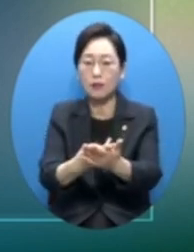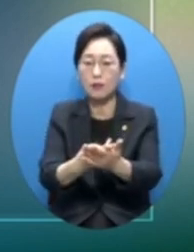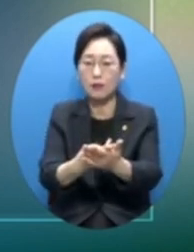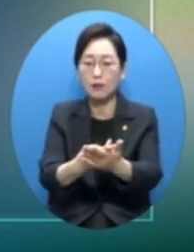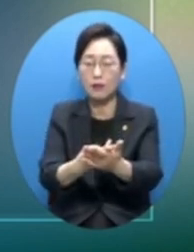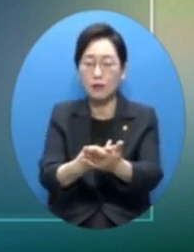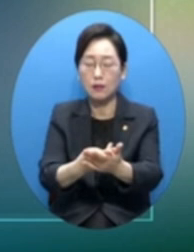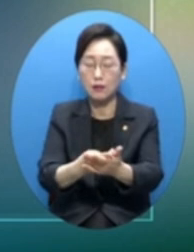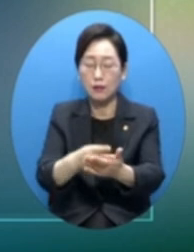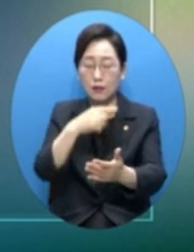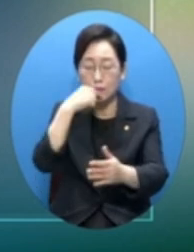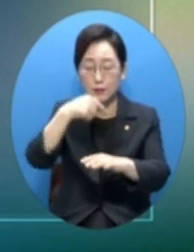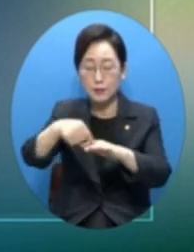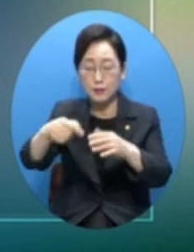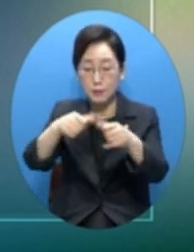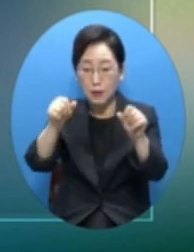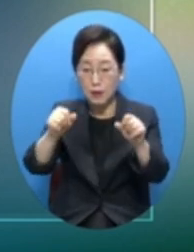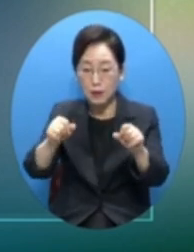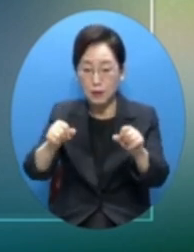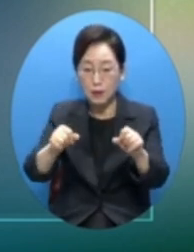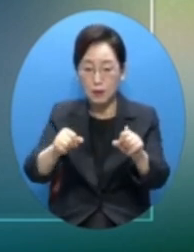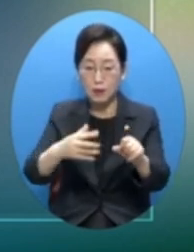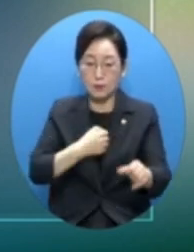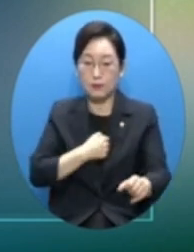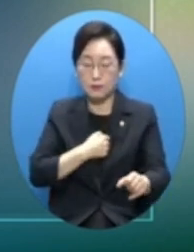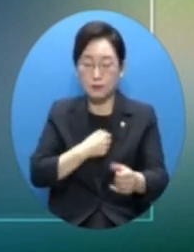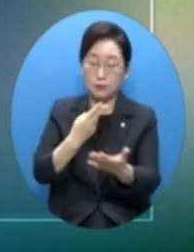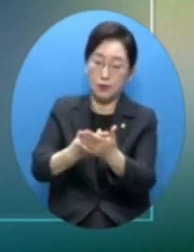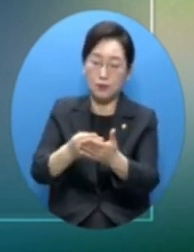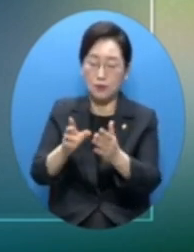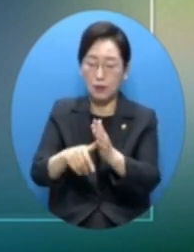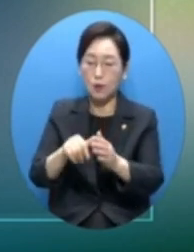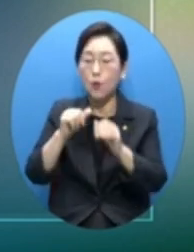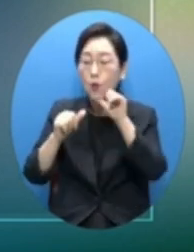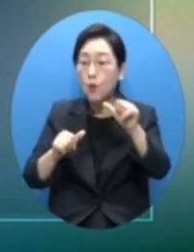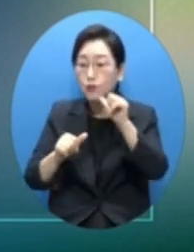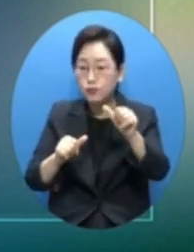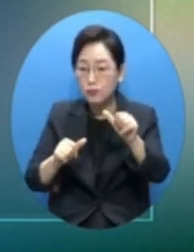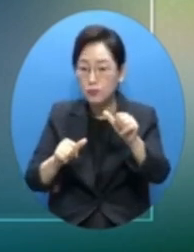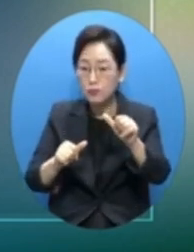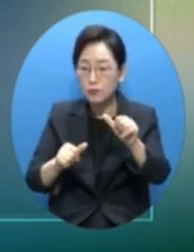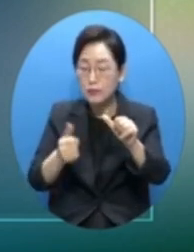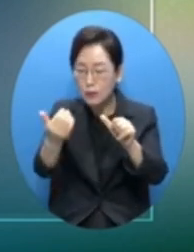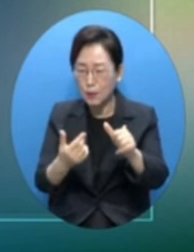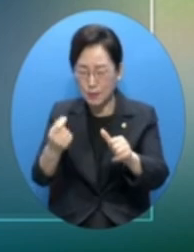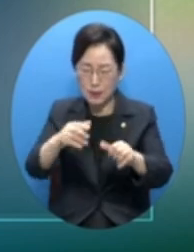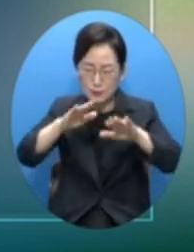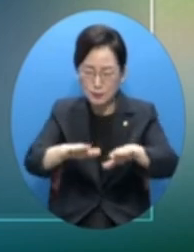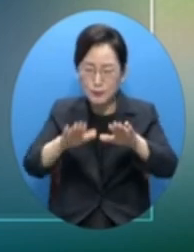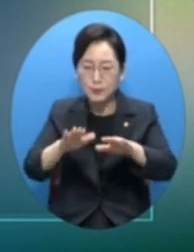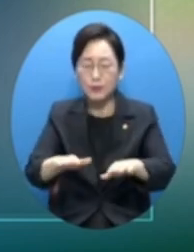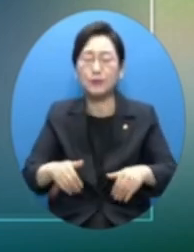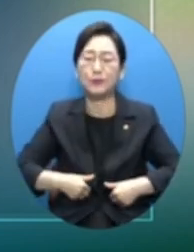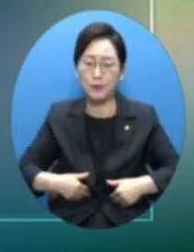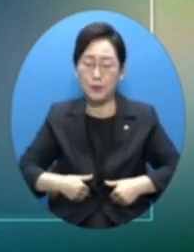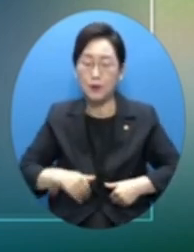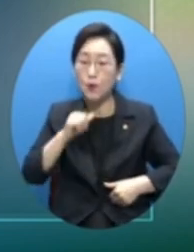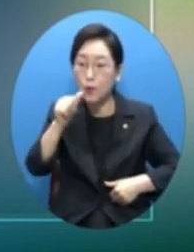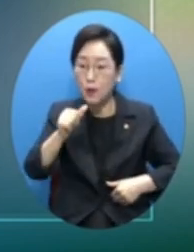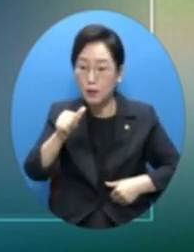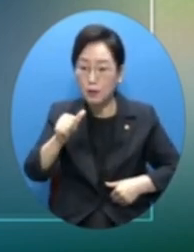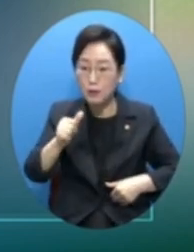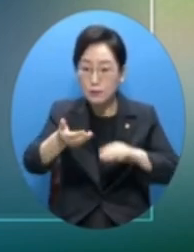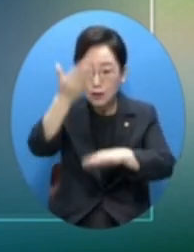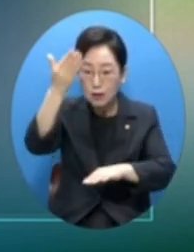심장마비 오든 뇌출혈로 쓰러지면 5분 이내로 빨리 심폐소생을 해야 됩니다. 5분을 놓치면 폐에서 심장에서